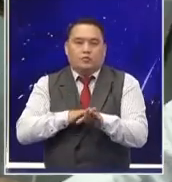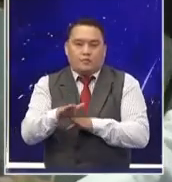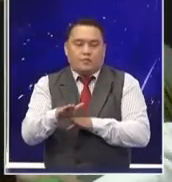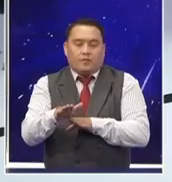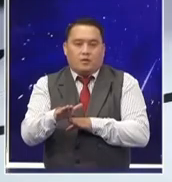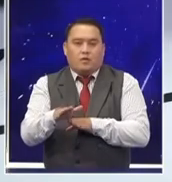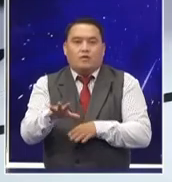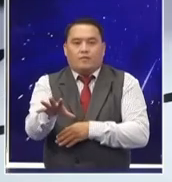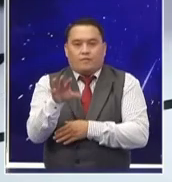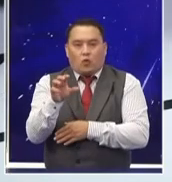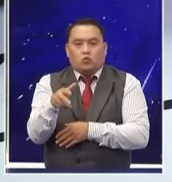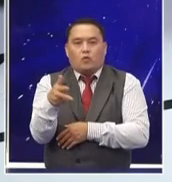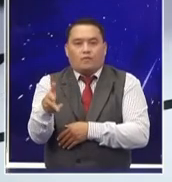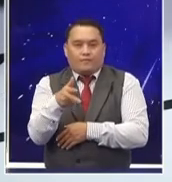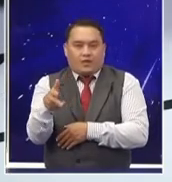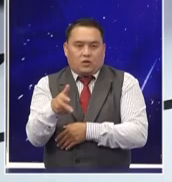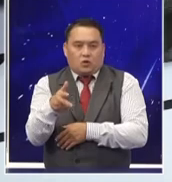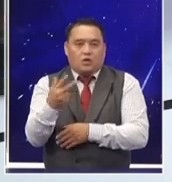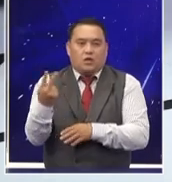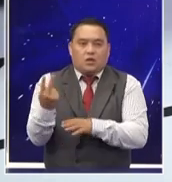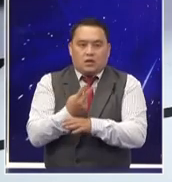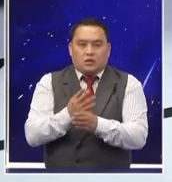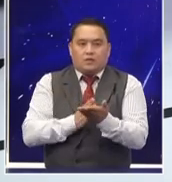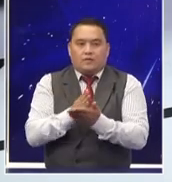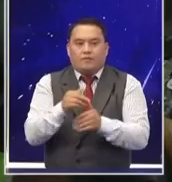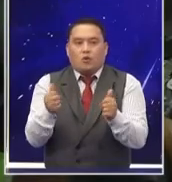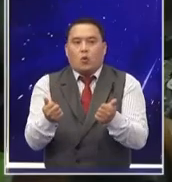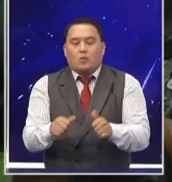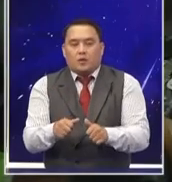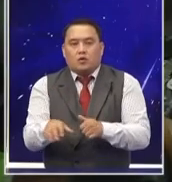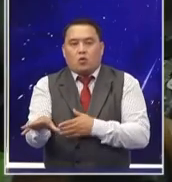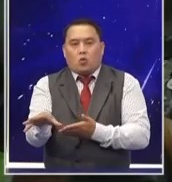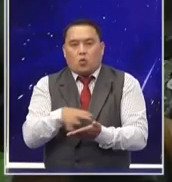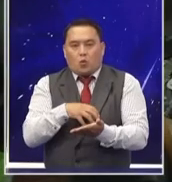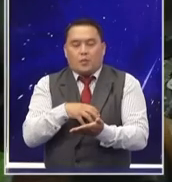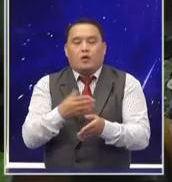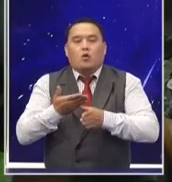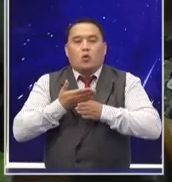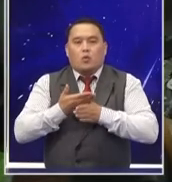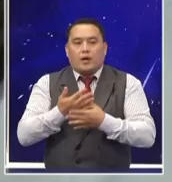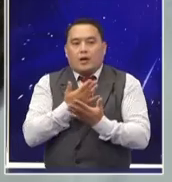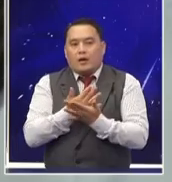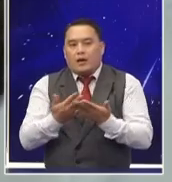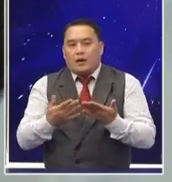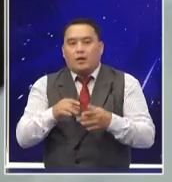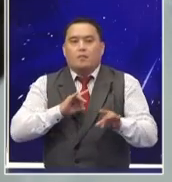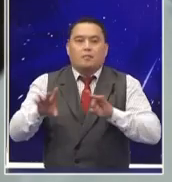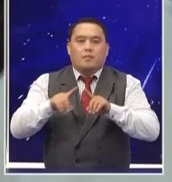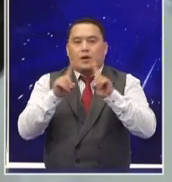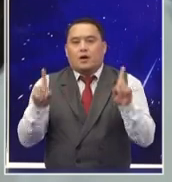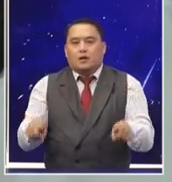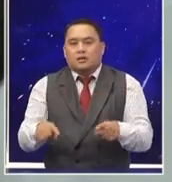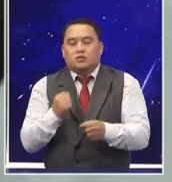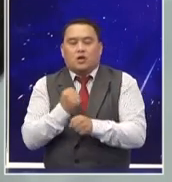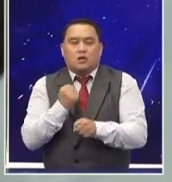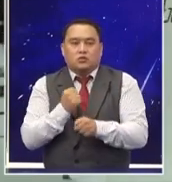Бірі фотомен видео түсіру болса, екінші бағыт кең форматтағы көшірме аппаратының көмегімен әр түрлі баннерлер мен